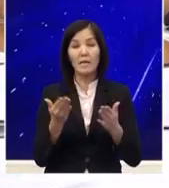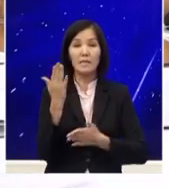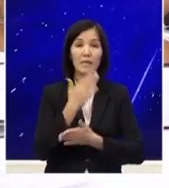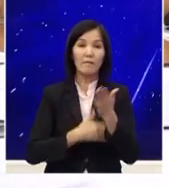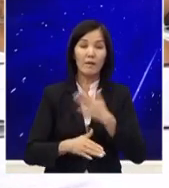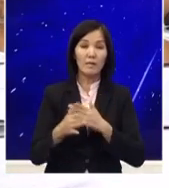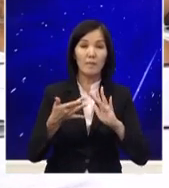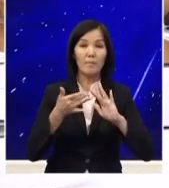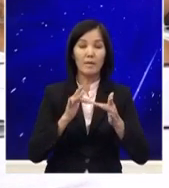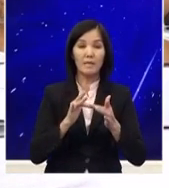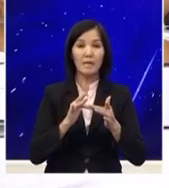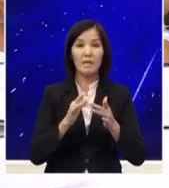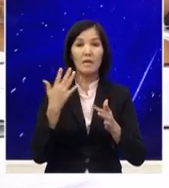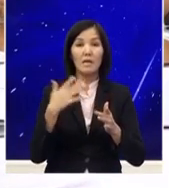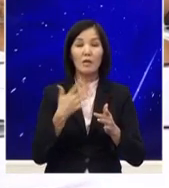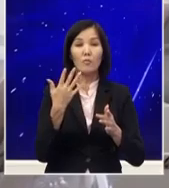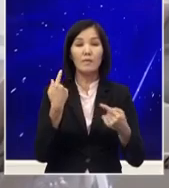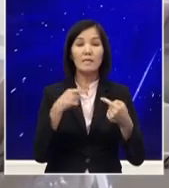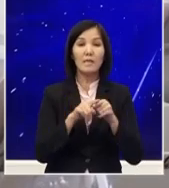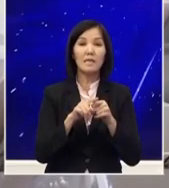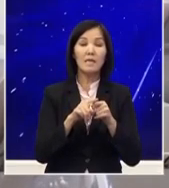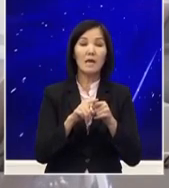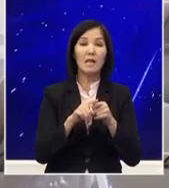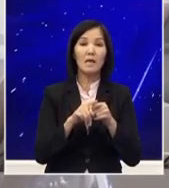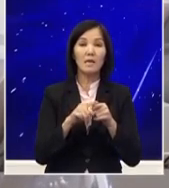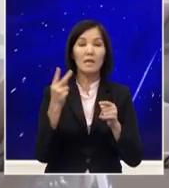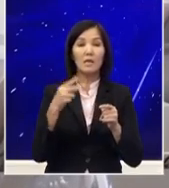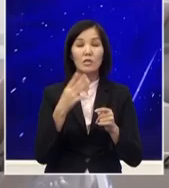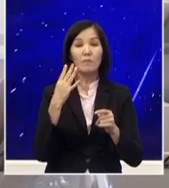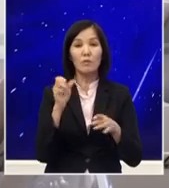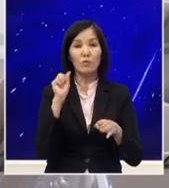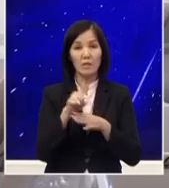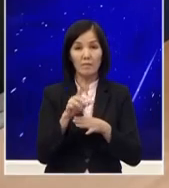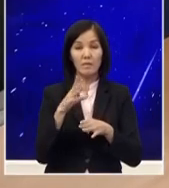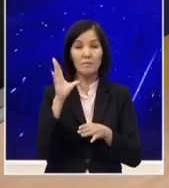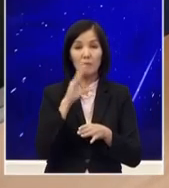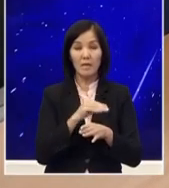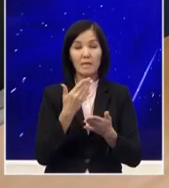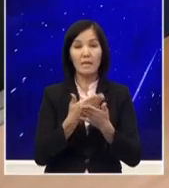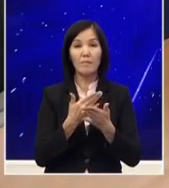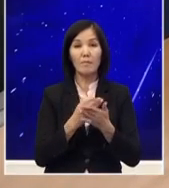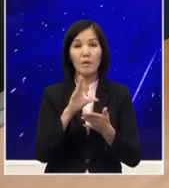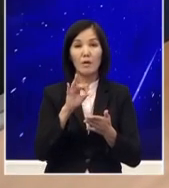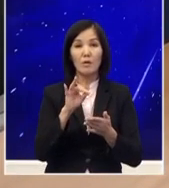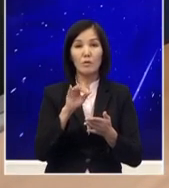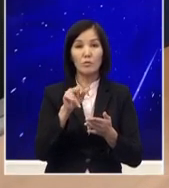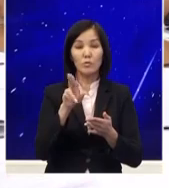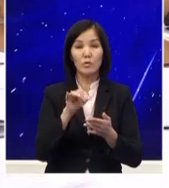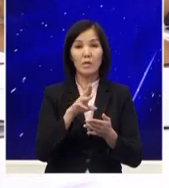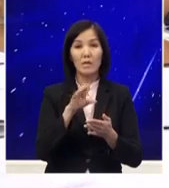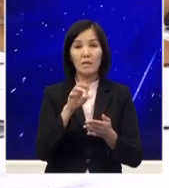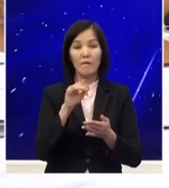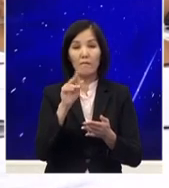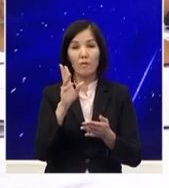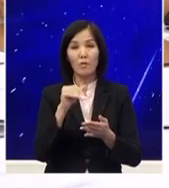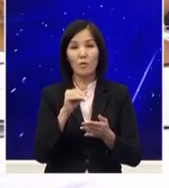ететіндер портал арқылы 55 техникалық оңалту құралының 24-іне тапсырыс бере алады. Мәселен, сурдо, тифло техникалық құралдар